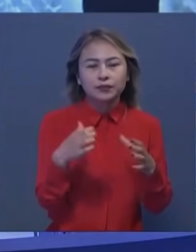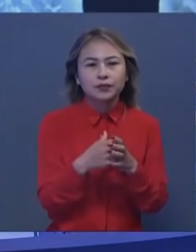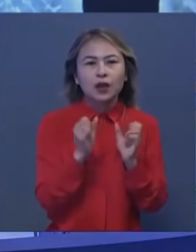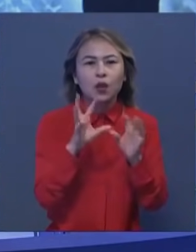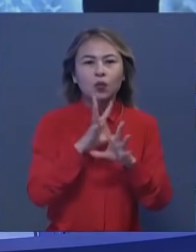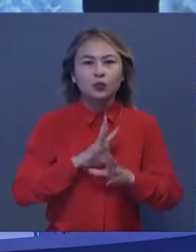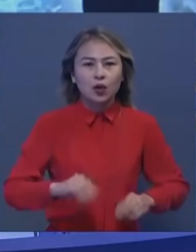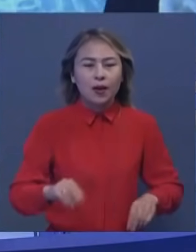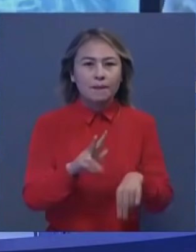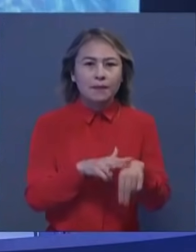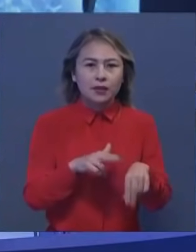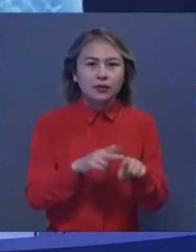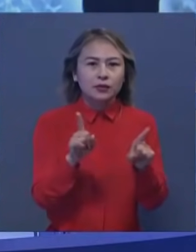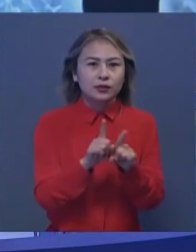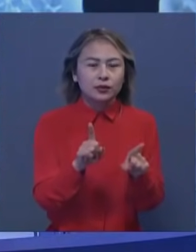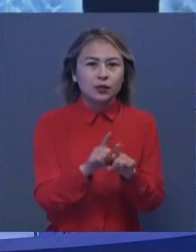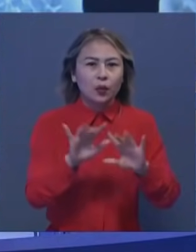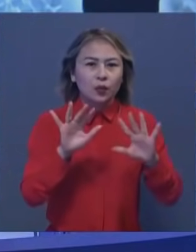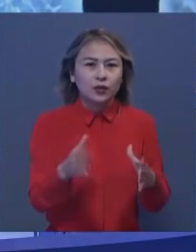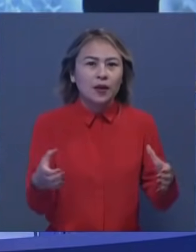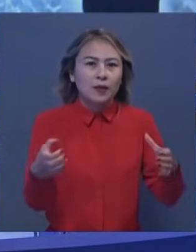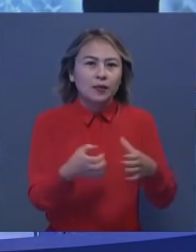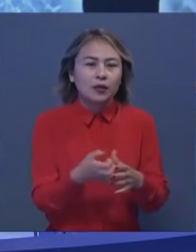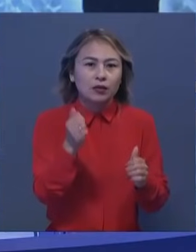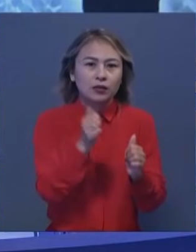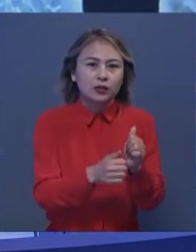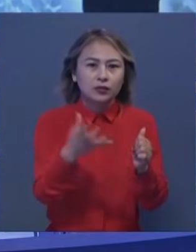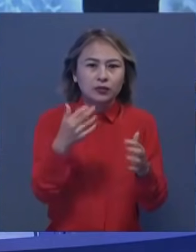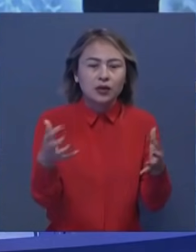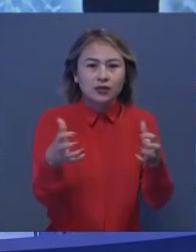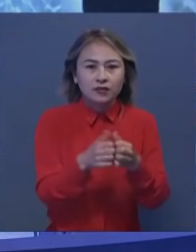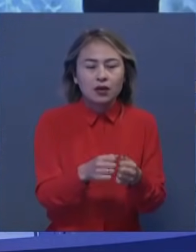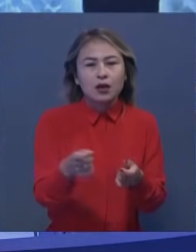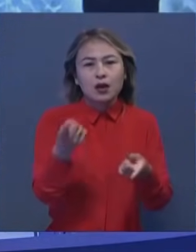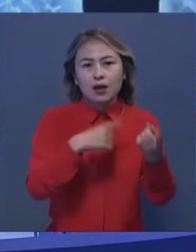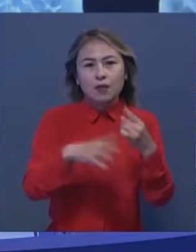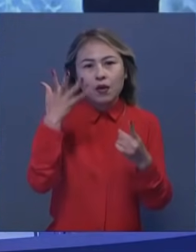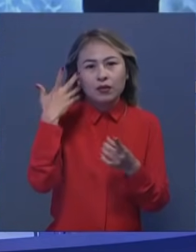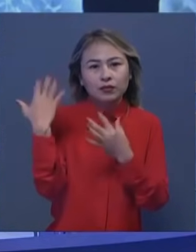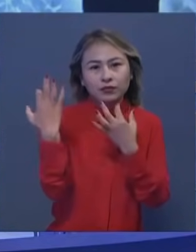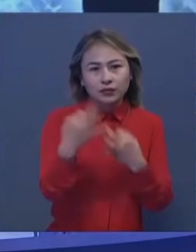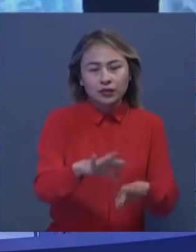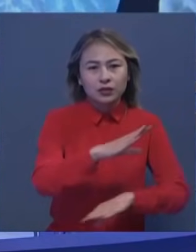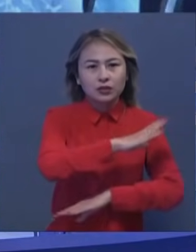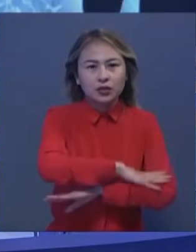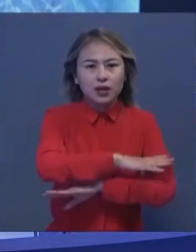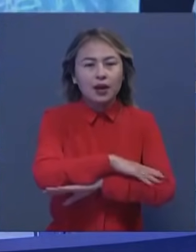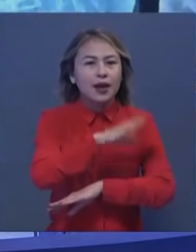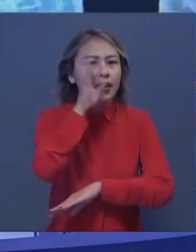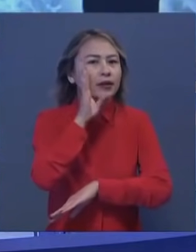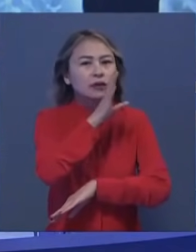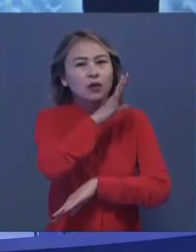тиямыз? Бұларға полицияның да шамасы жетпейді. Өйткені бірер күн қамауда ұстағанмен соңынан босатып жіберуге мәжбүр. Тәртіп